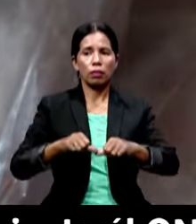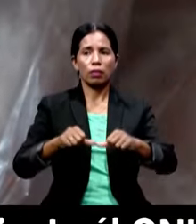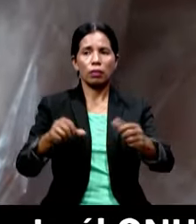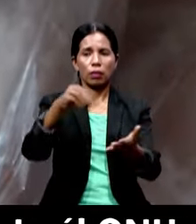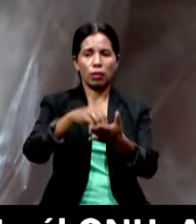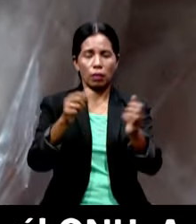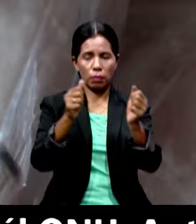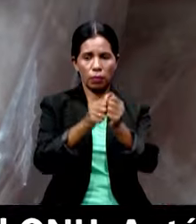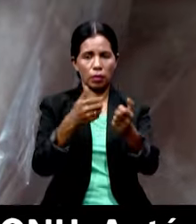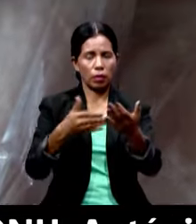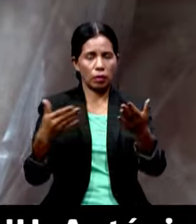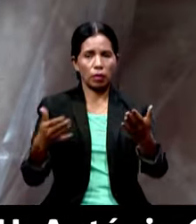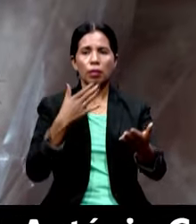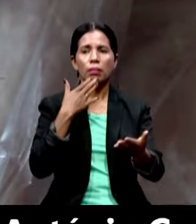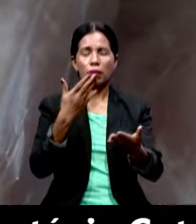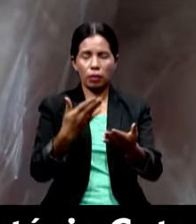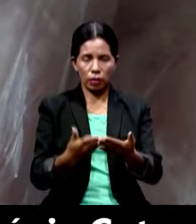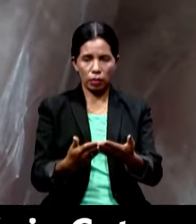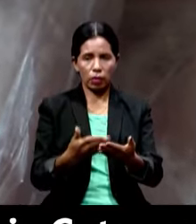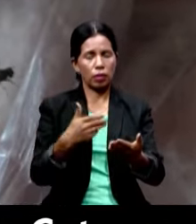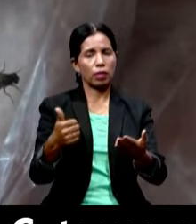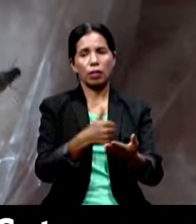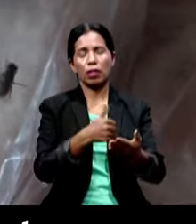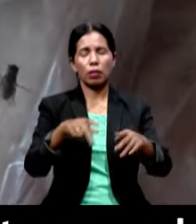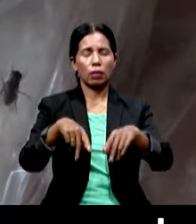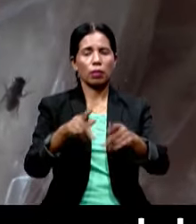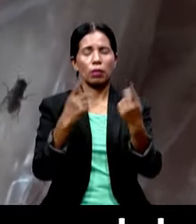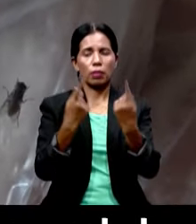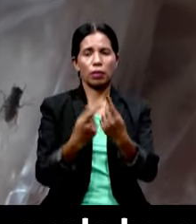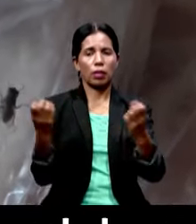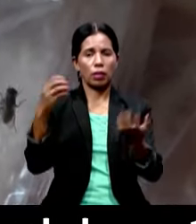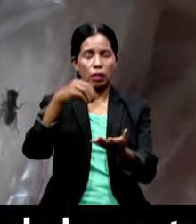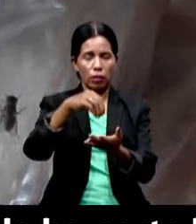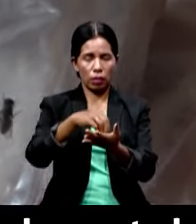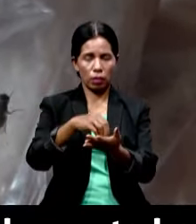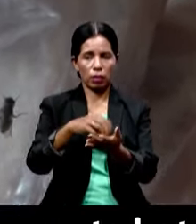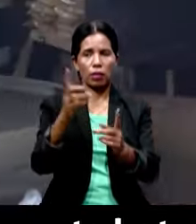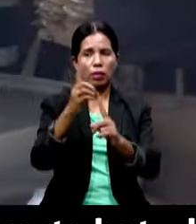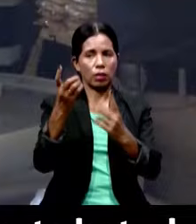tau hamutu kosa sang nebe seidiak no produtu balung empreja sira la tau ne lorong balade.